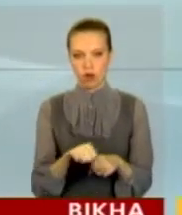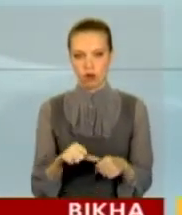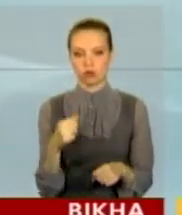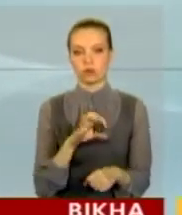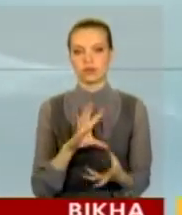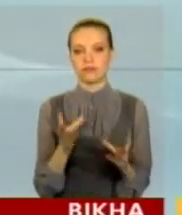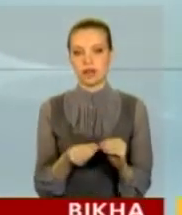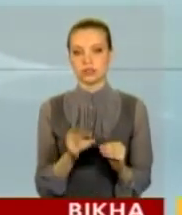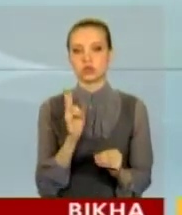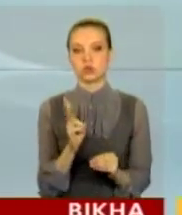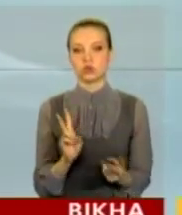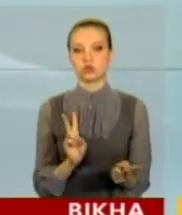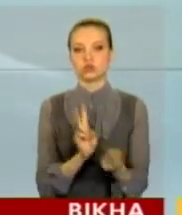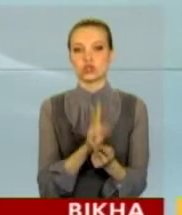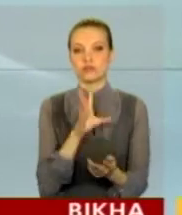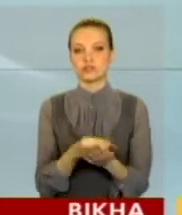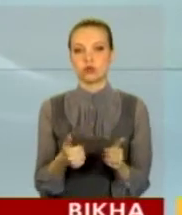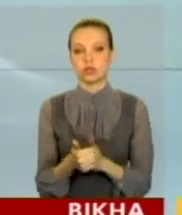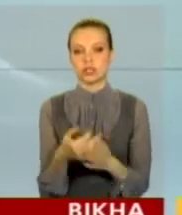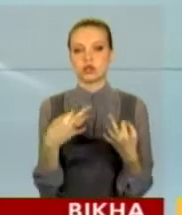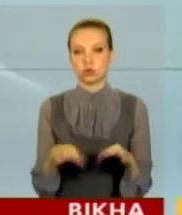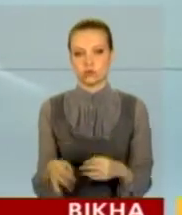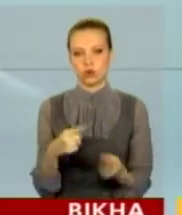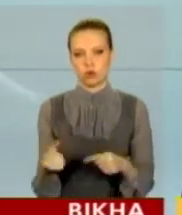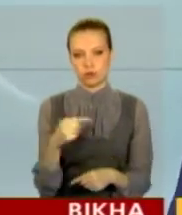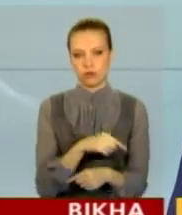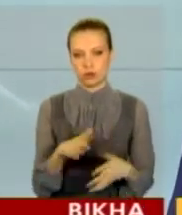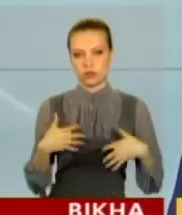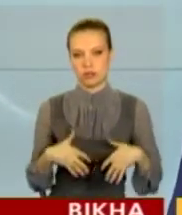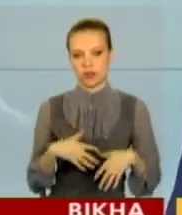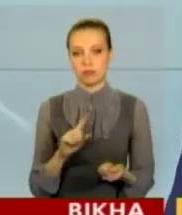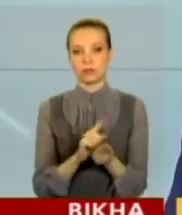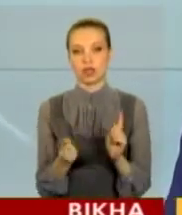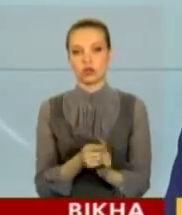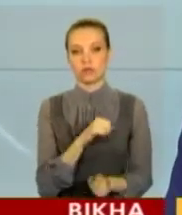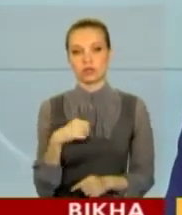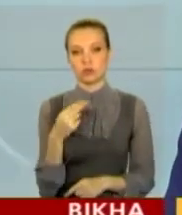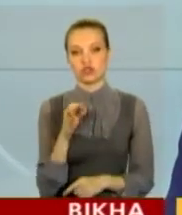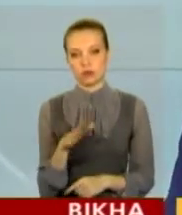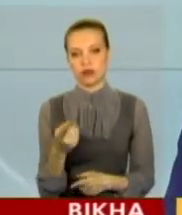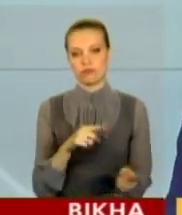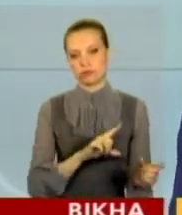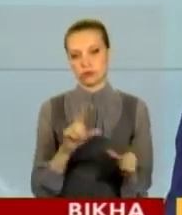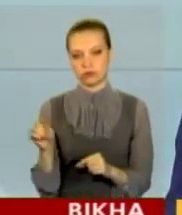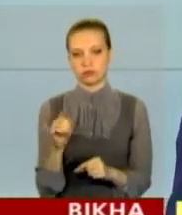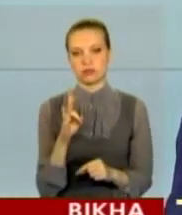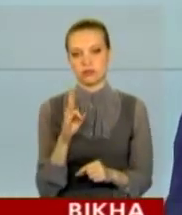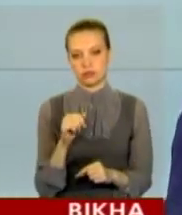врешті тим хто зустрічав свого лідера дозволили Повернутися у крим натомість сам поїхав назад на